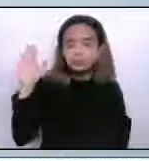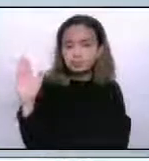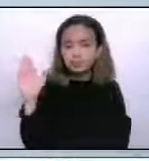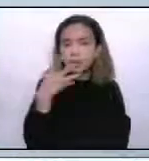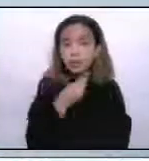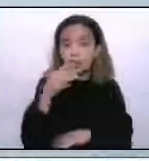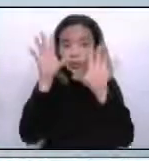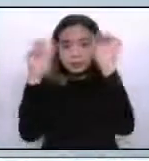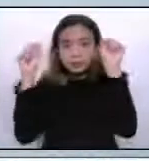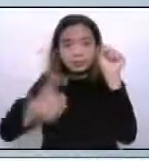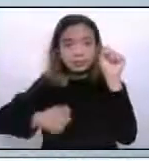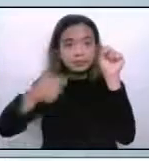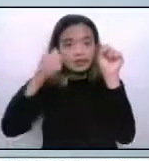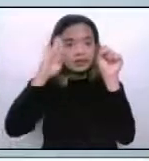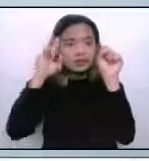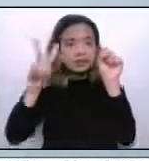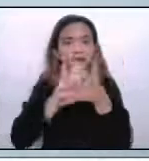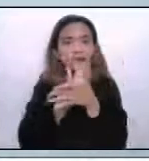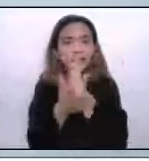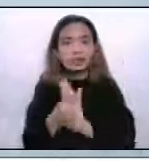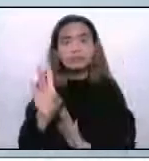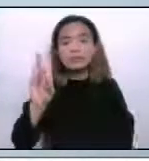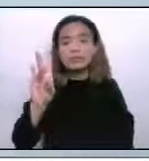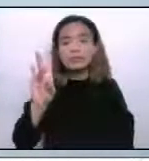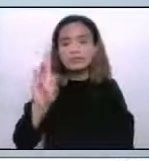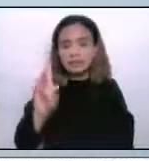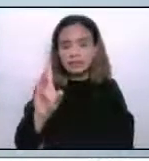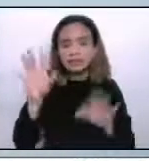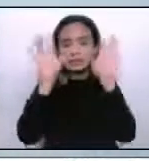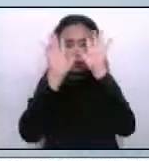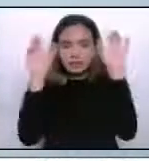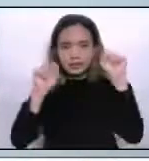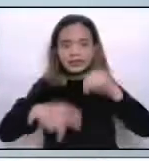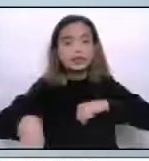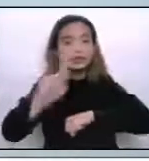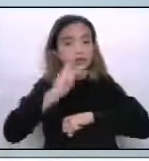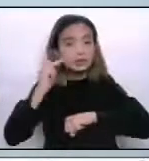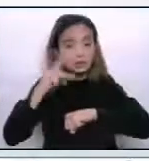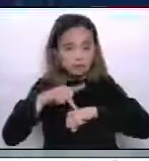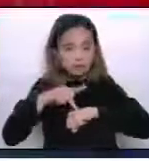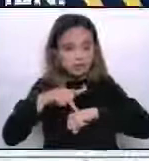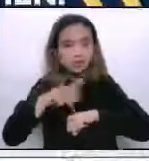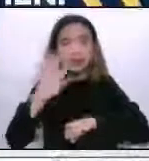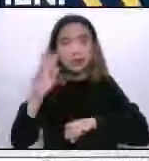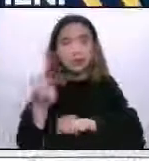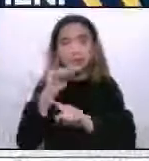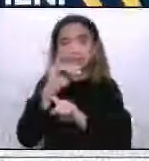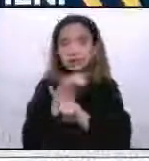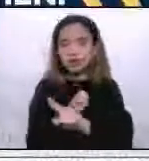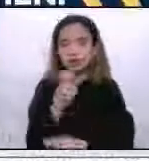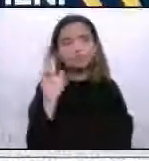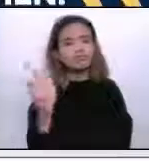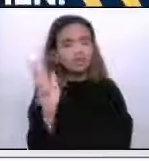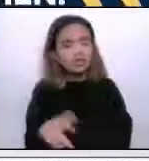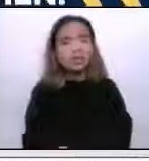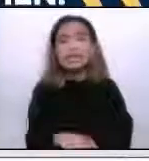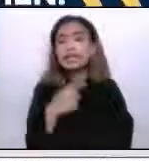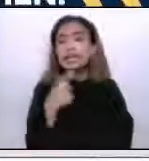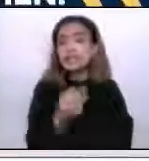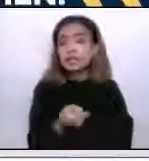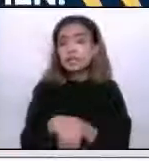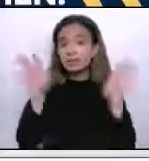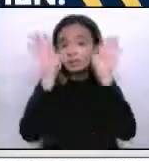Marcos bilang 17th Pangulo ng Republika ng Pilipinas sa 30 ng Hunyo. Ayon kay Presidential Management